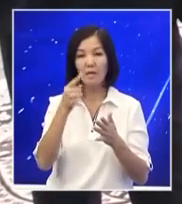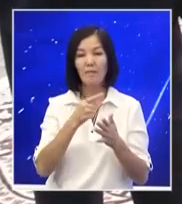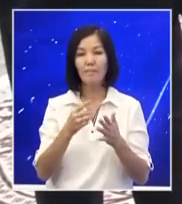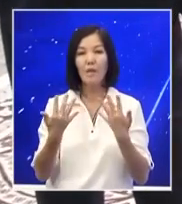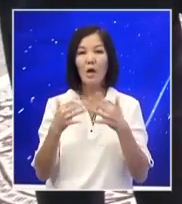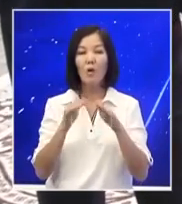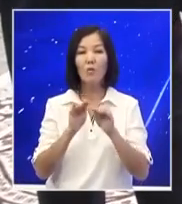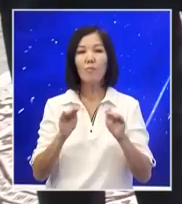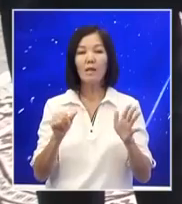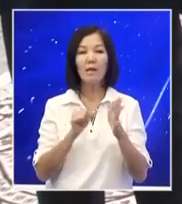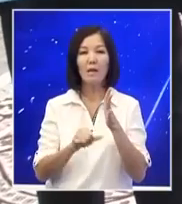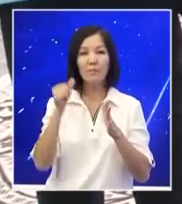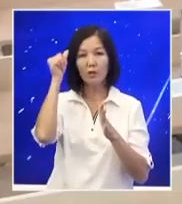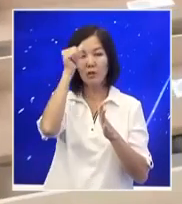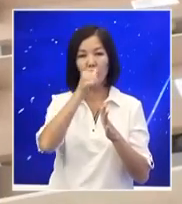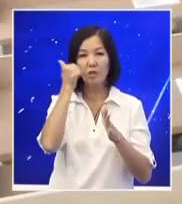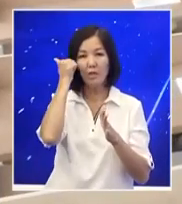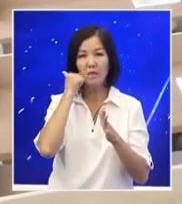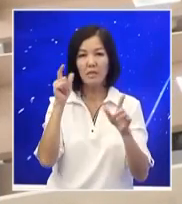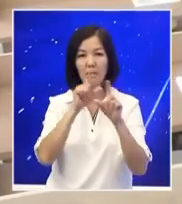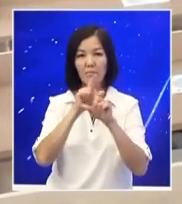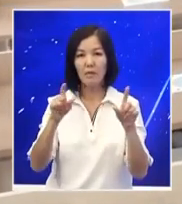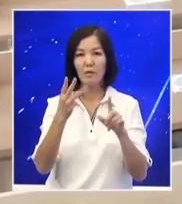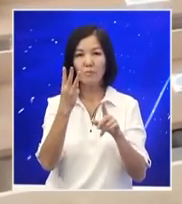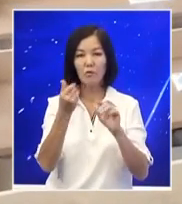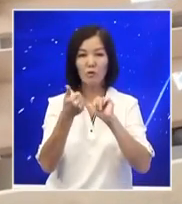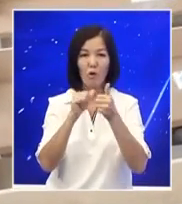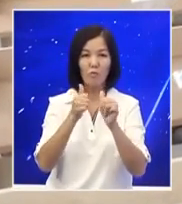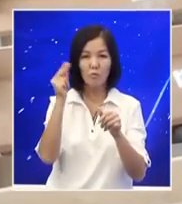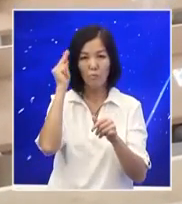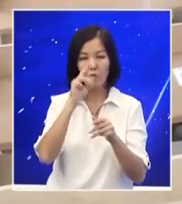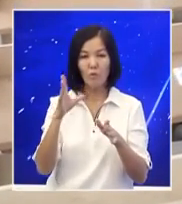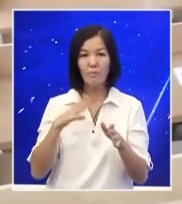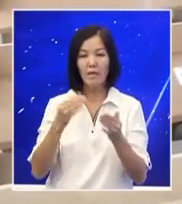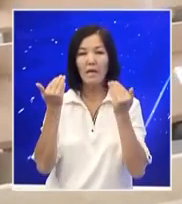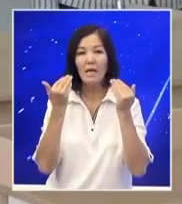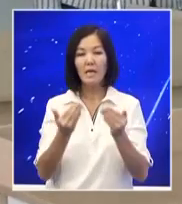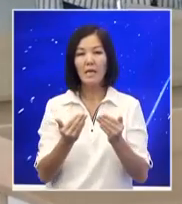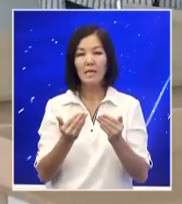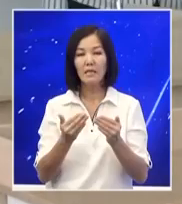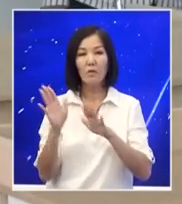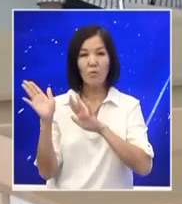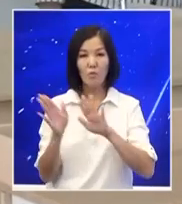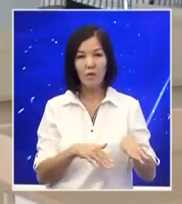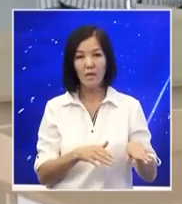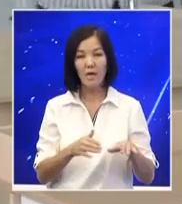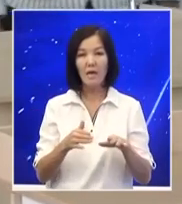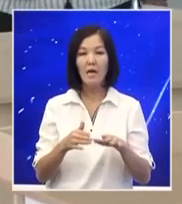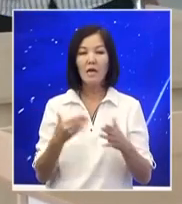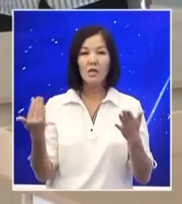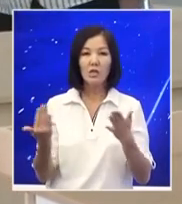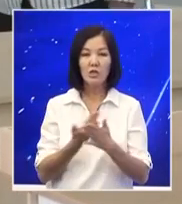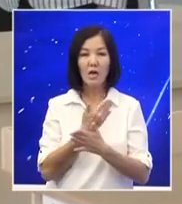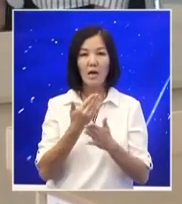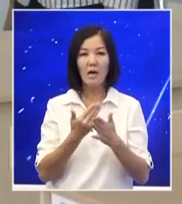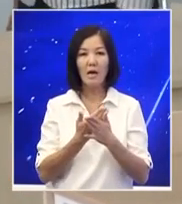балалары 60-шы жылдары бой көтерген ескі мектепте үш ауысыммен оқып келген. Енді ол күндер келмеске кетті. Жапсар жай деп